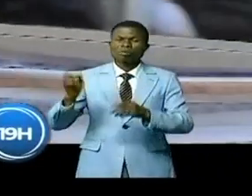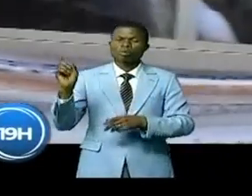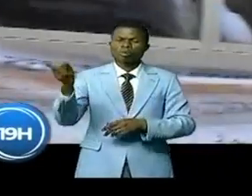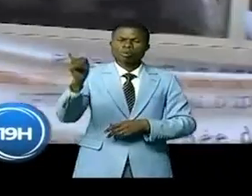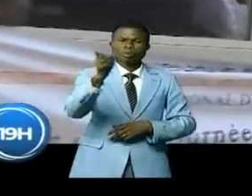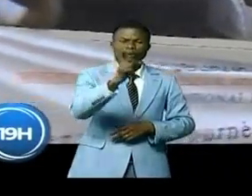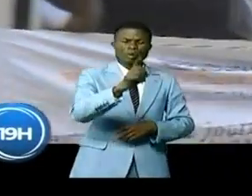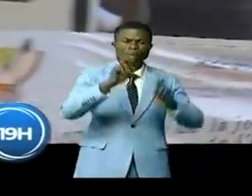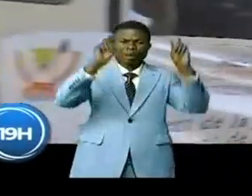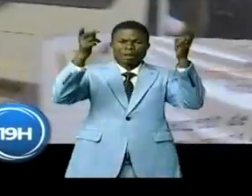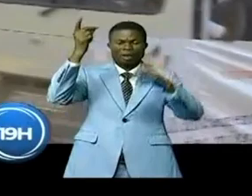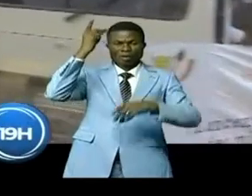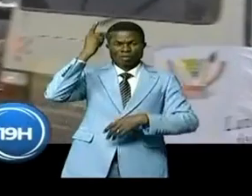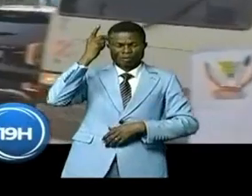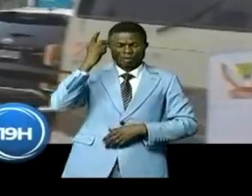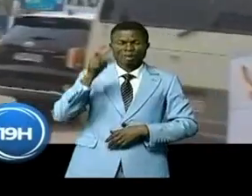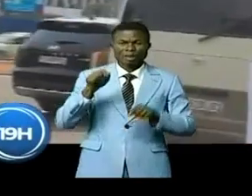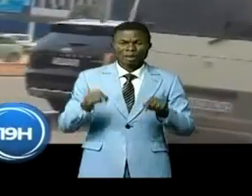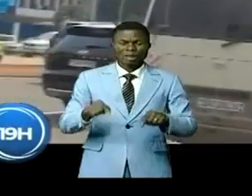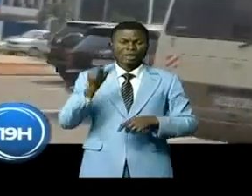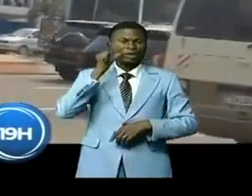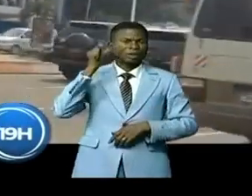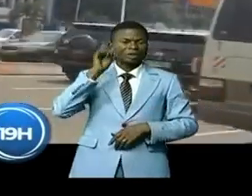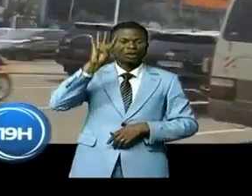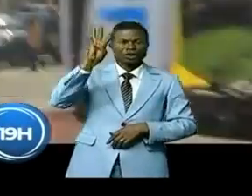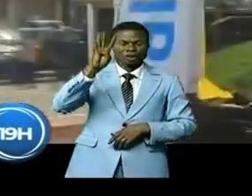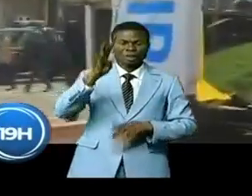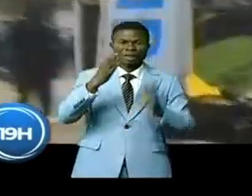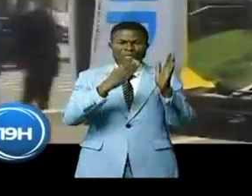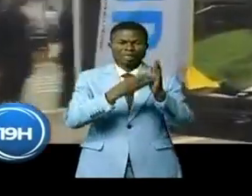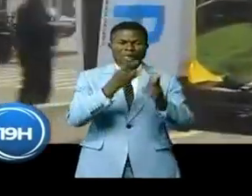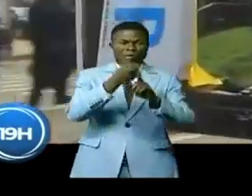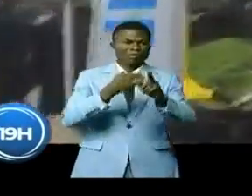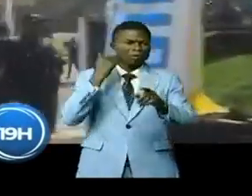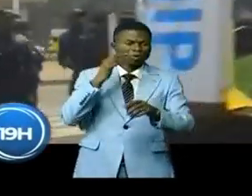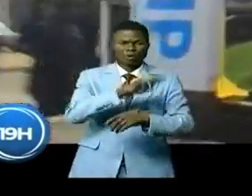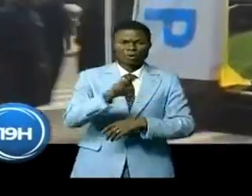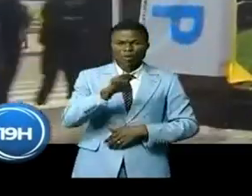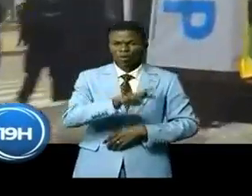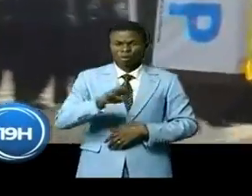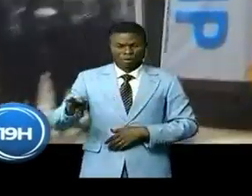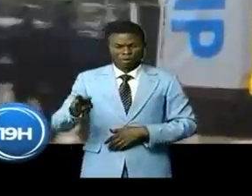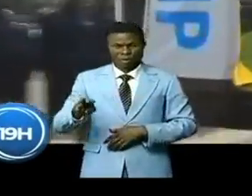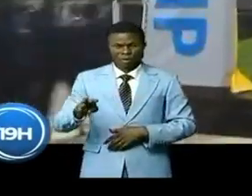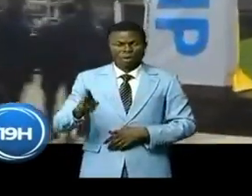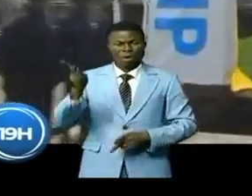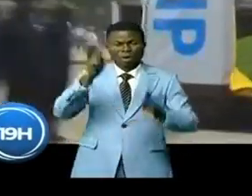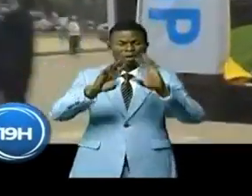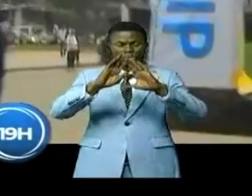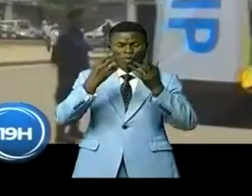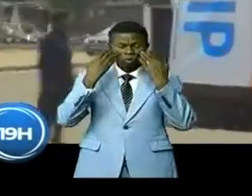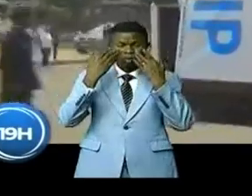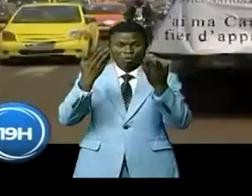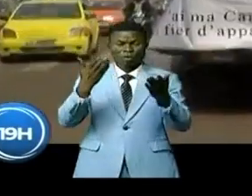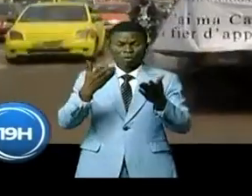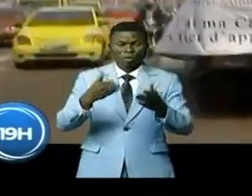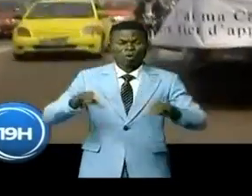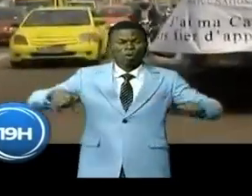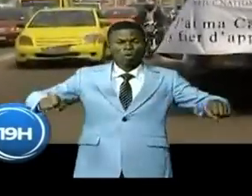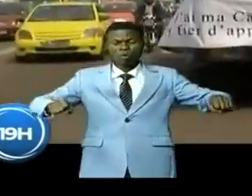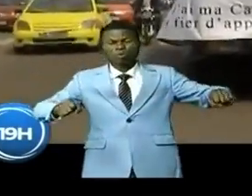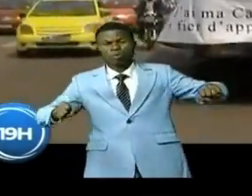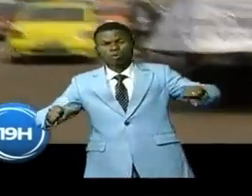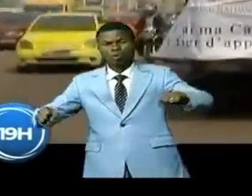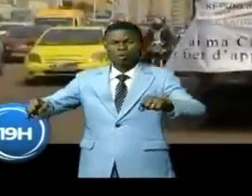de la capitale Kinshasa ce jeudi 9 juin 2022 sous les regards curieux du public. Un carnaval initié par